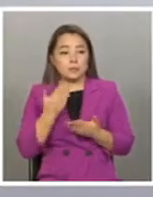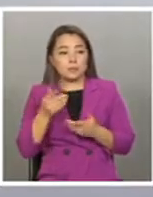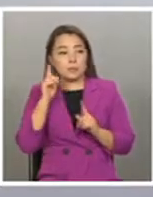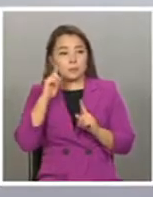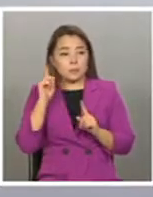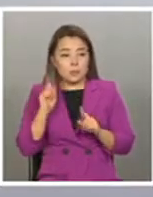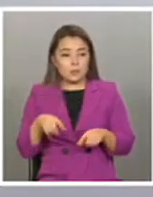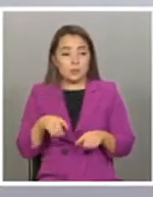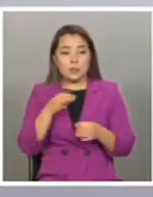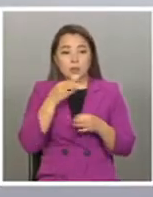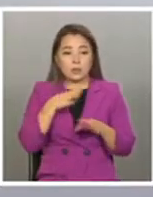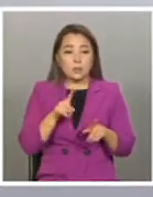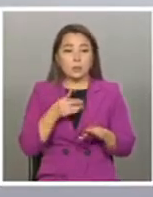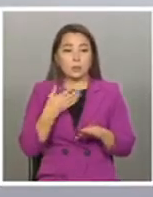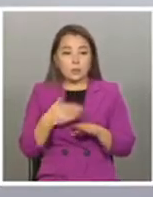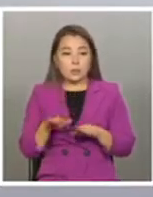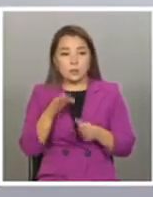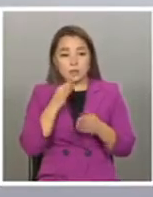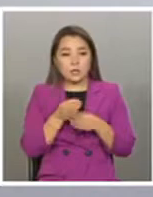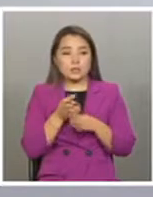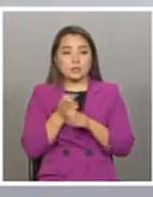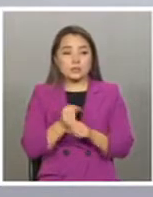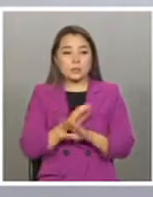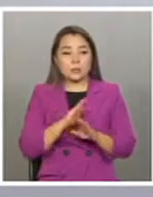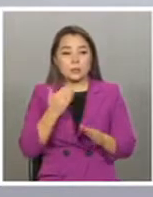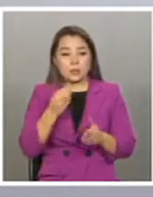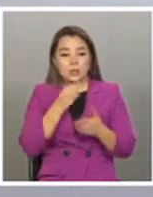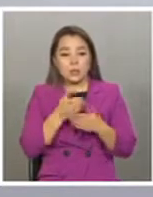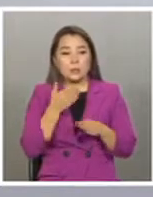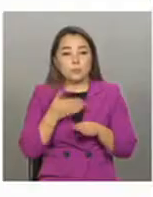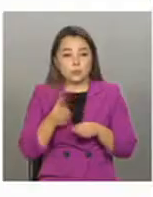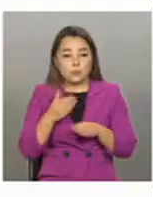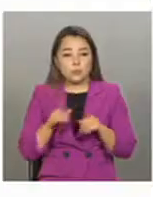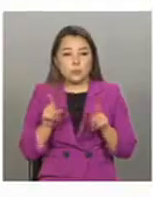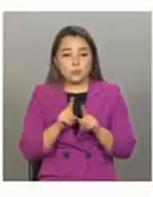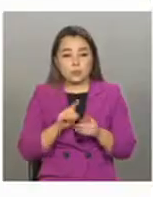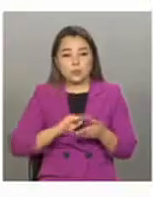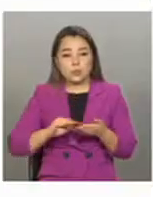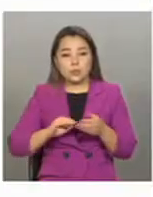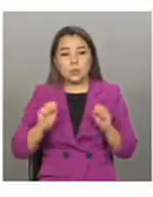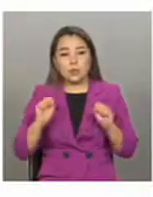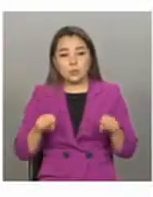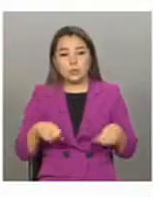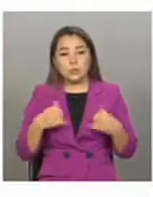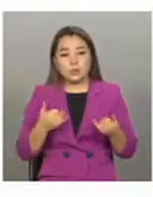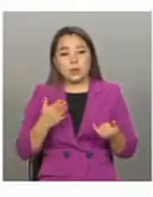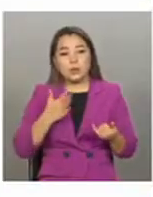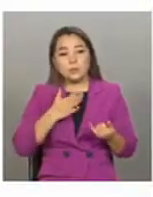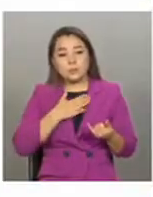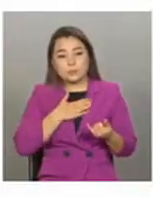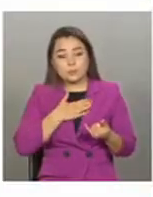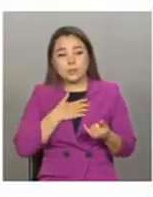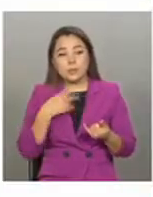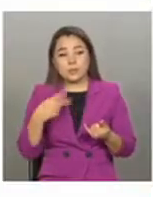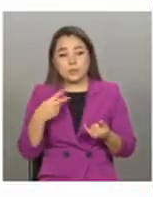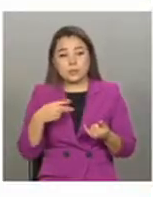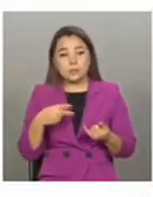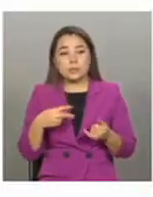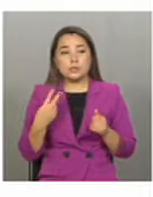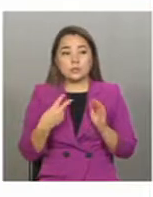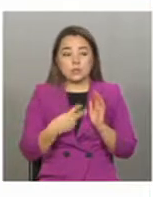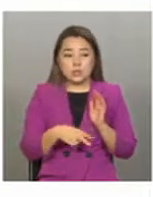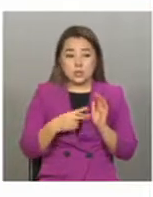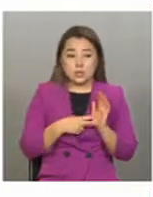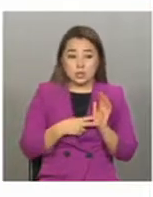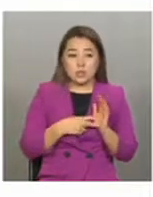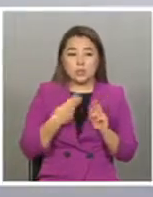келген бөлшекті қысқартылмайтын бөлшек түрінде жазуға болады. Мысалы, бізге 20-дан 7 бөлшегі